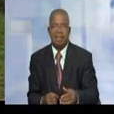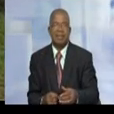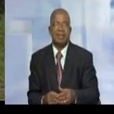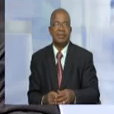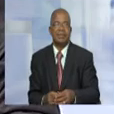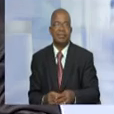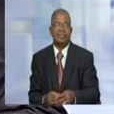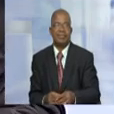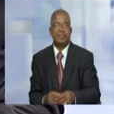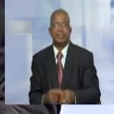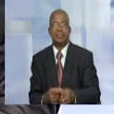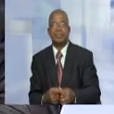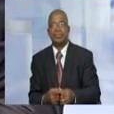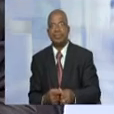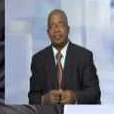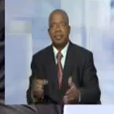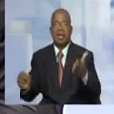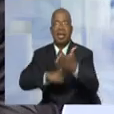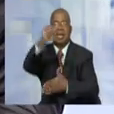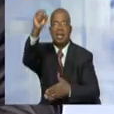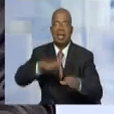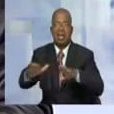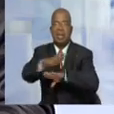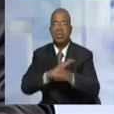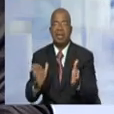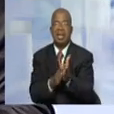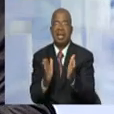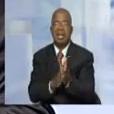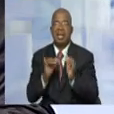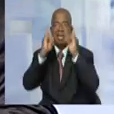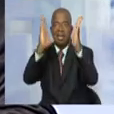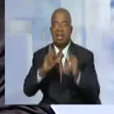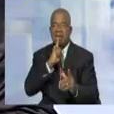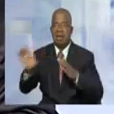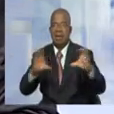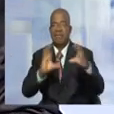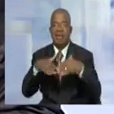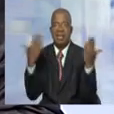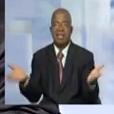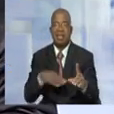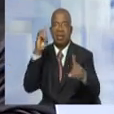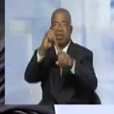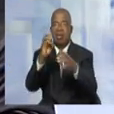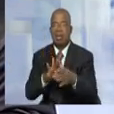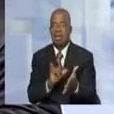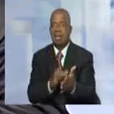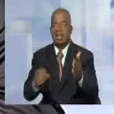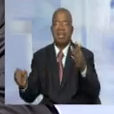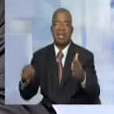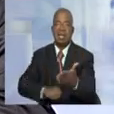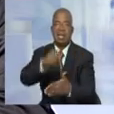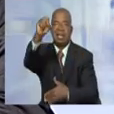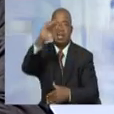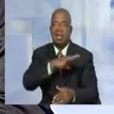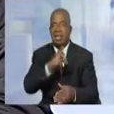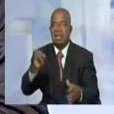l'exploit. Un séminaire sur l'école ivoirienne vient de se tenir ici à Abidjan. Objectif de ce séminaire, qui s'est appuyé sur